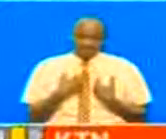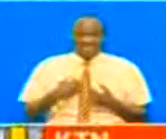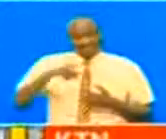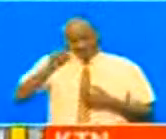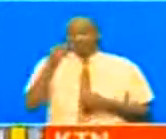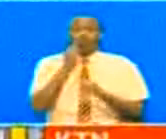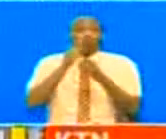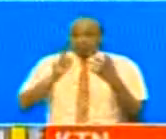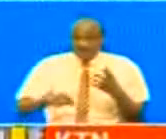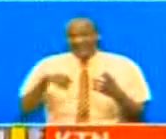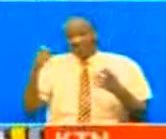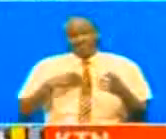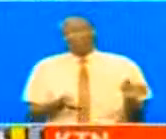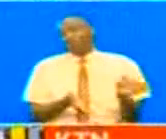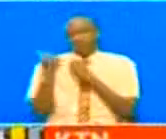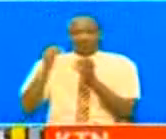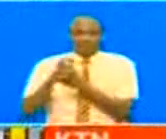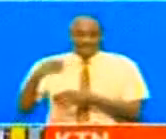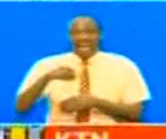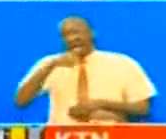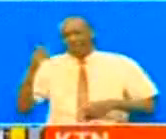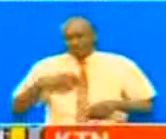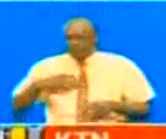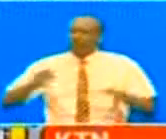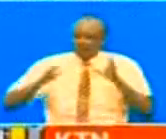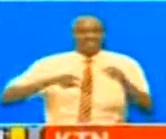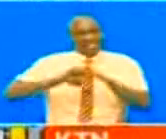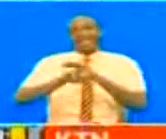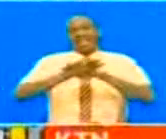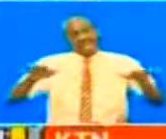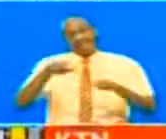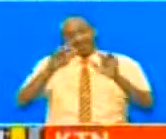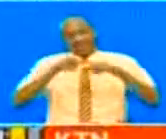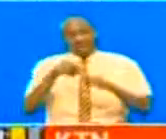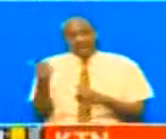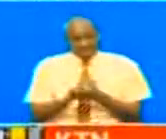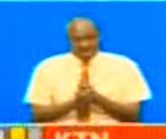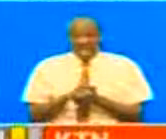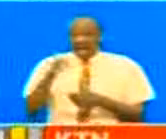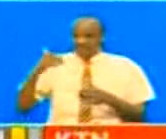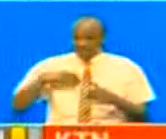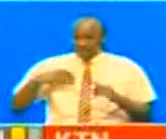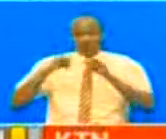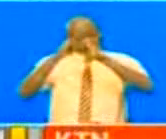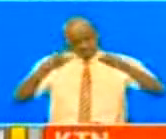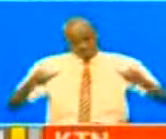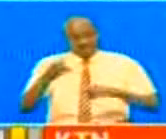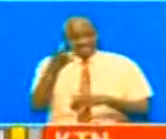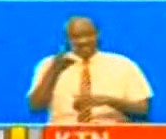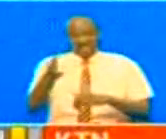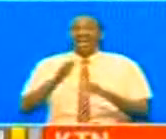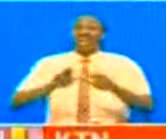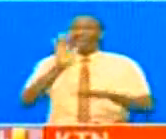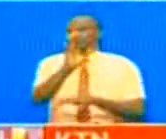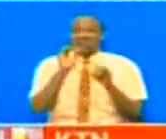imewalazima kugura na wengine hata kuyavamia mashamba ya watu kutafuta malisho. Baadhi wakiwa hata wamejenga manyata katika ardhi isiyo